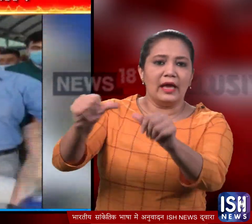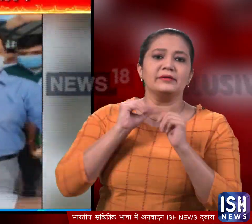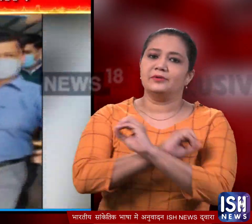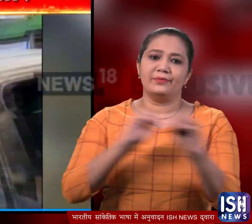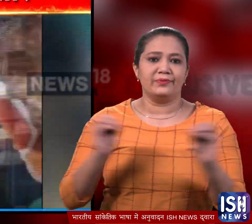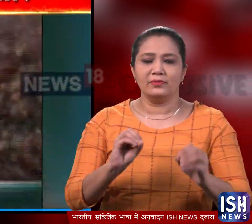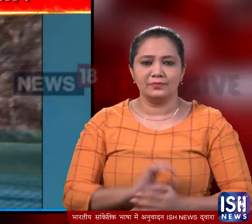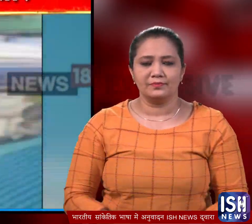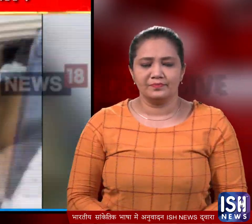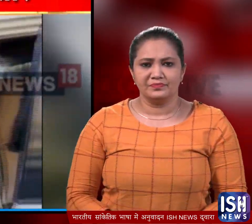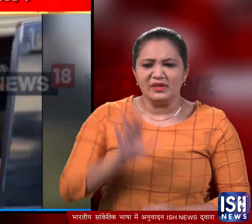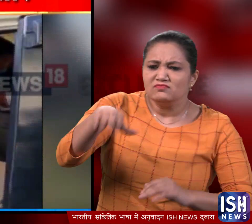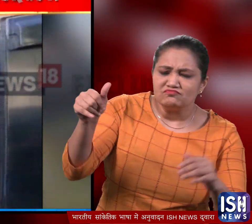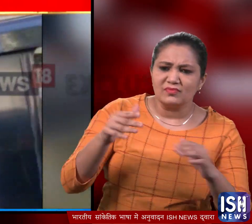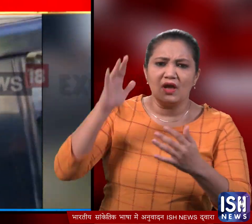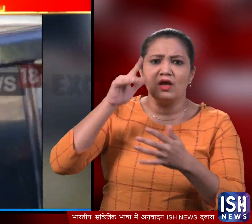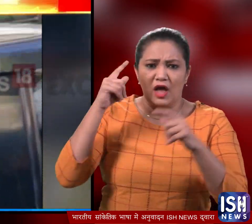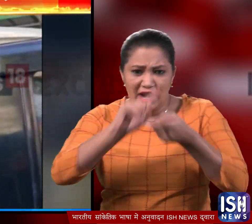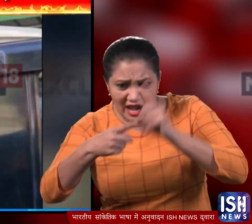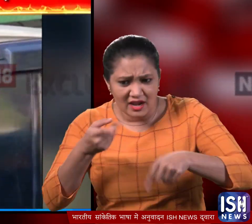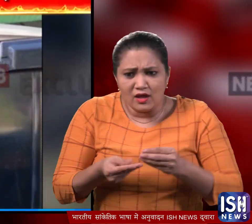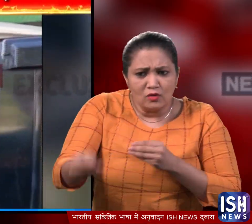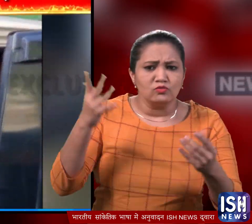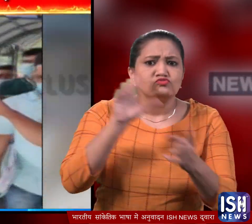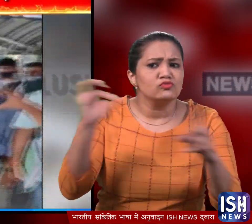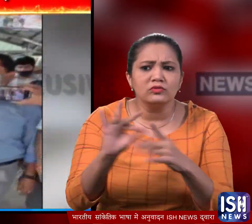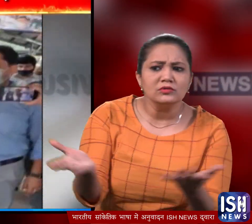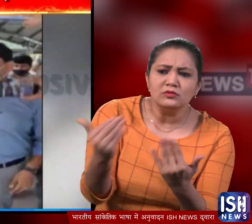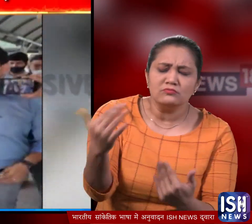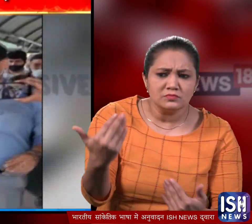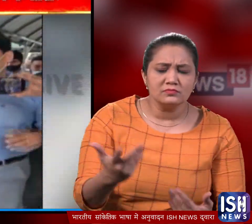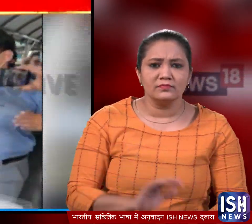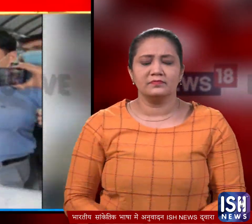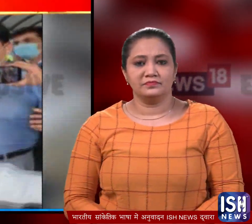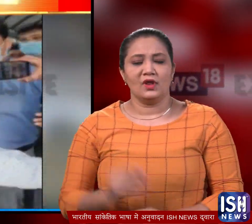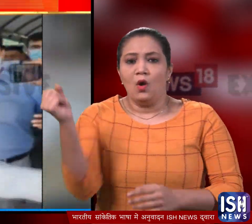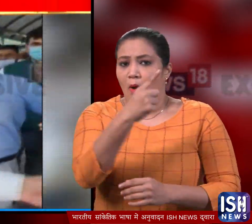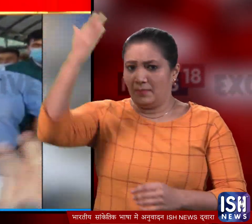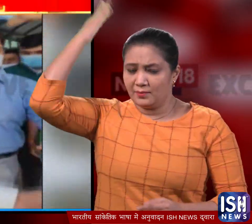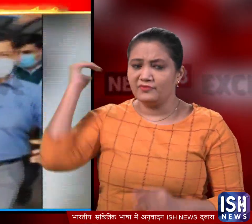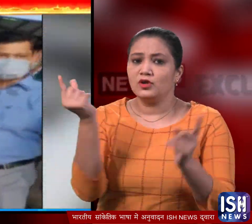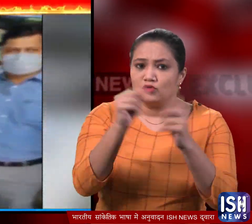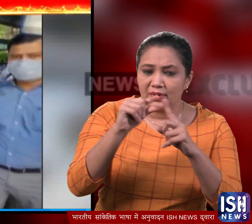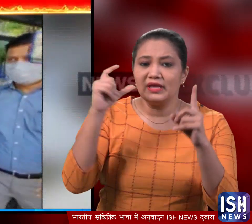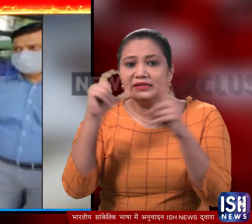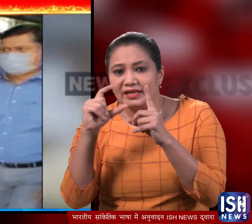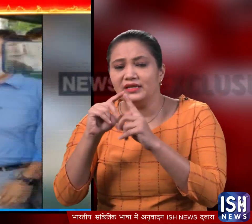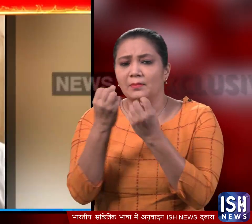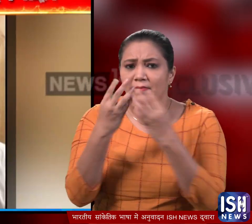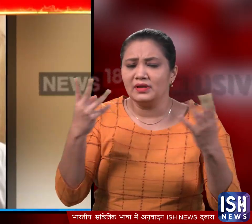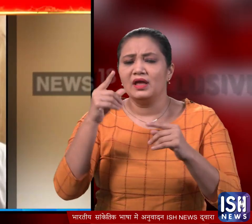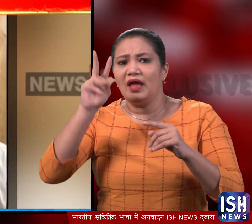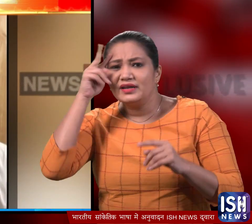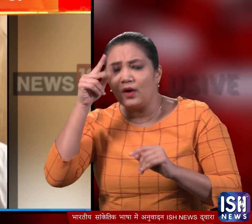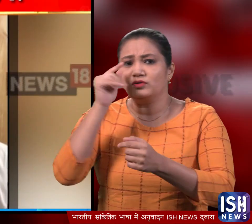का जवाब नहीं मिला। बताओ अशरफ, नवरात्रि पे क्या करने वाले थे? कहा जा रहा है कि करीब 1 महीने पहले यूपी और दिल्ली से गिरफ्तार किए